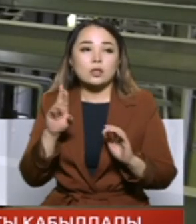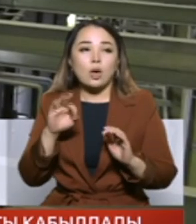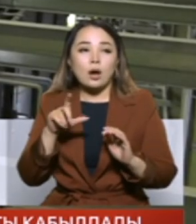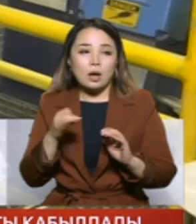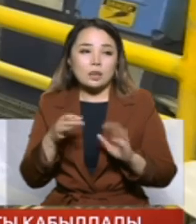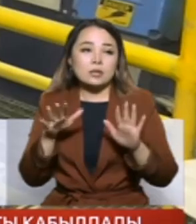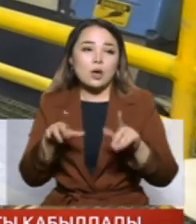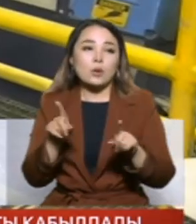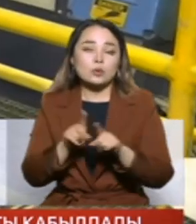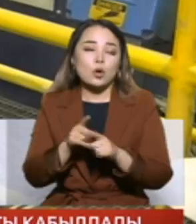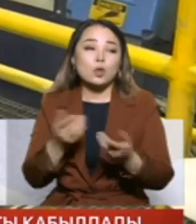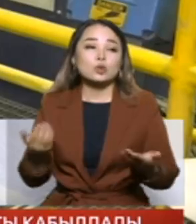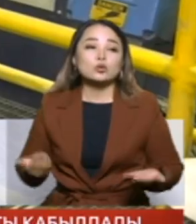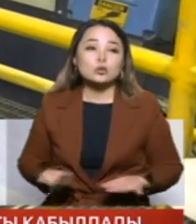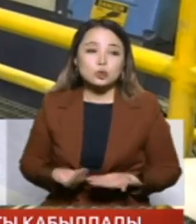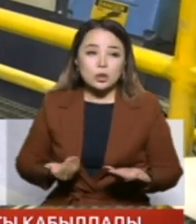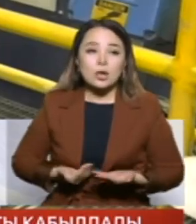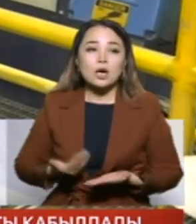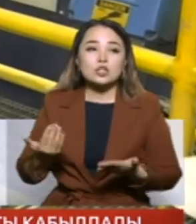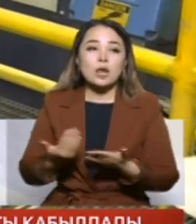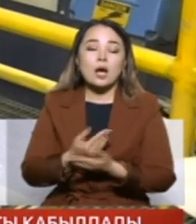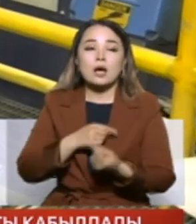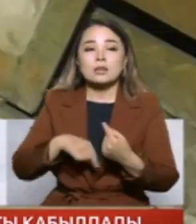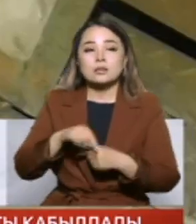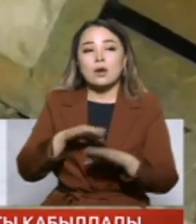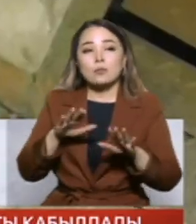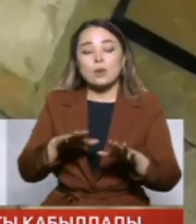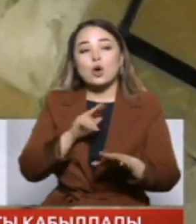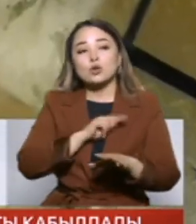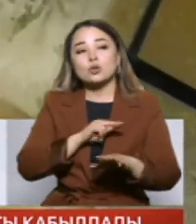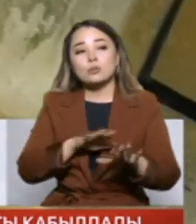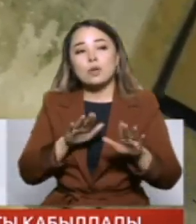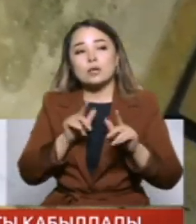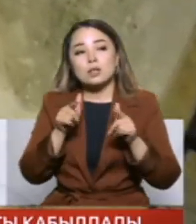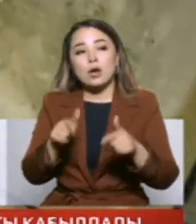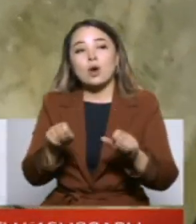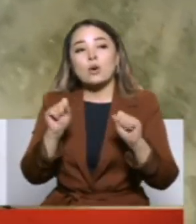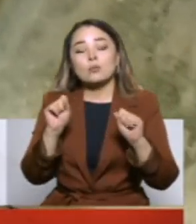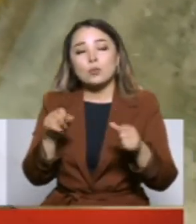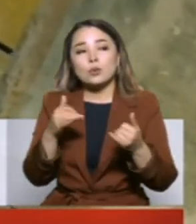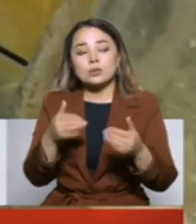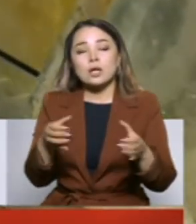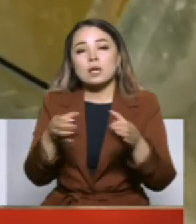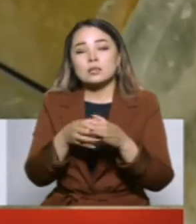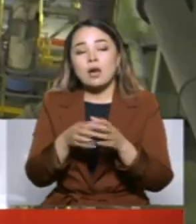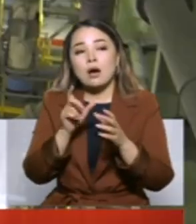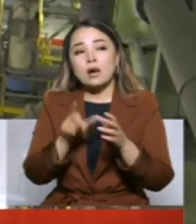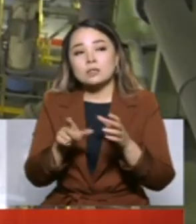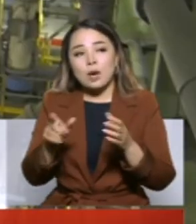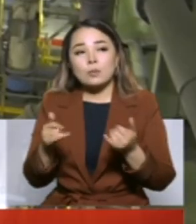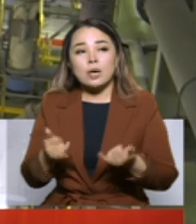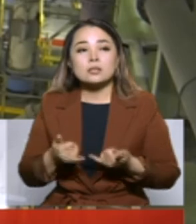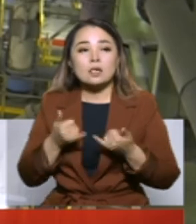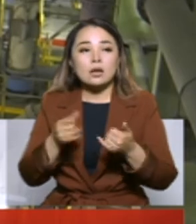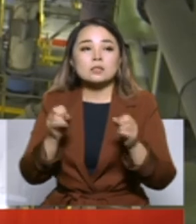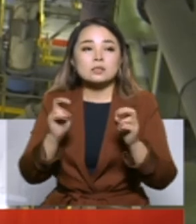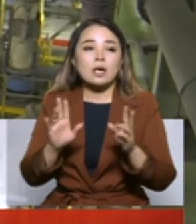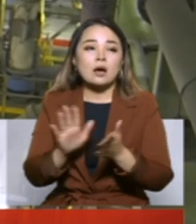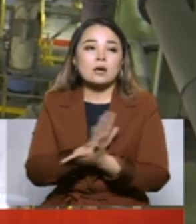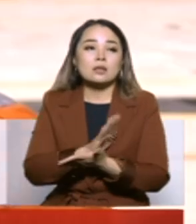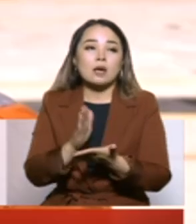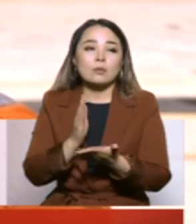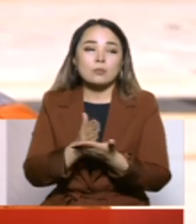Қопа кенттерінің тұрғындары жаңа кәсіпті игеріп, жұмысқа орналаса алады. Тағылымдамадан өтетін азаматтар үшін арнайы гранттар